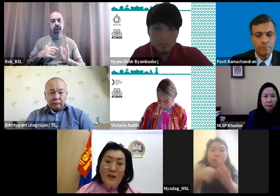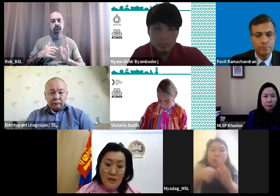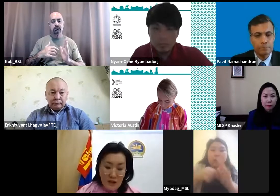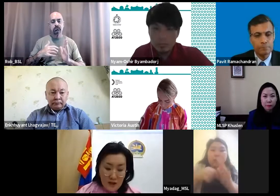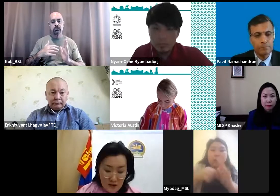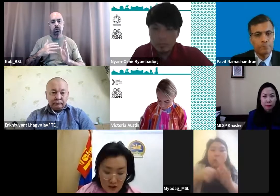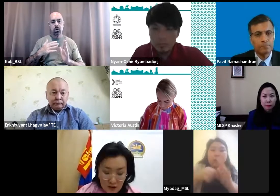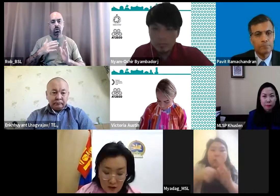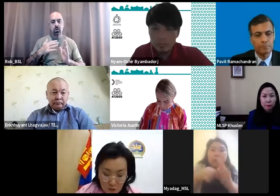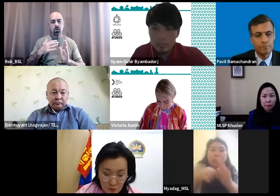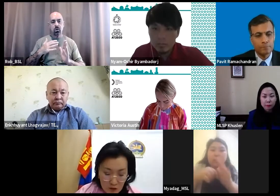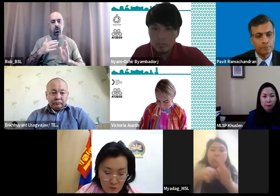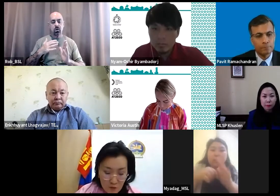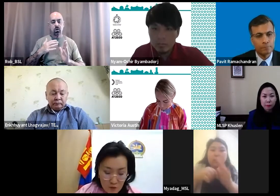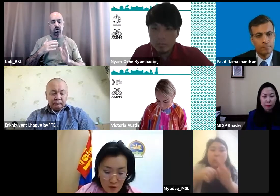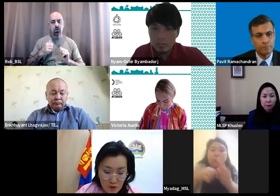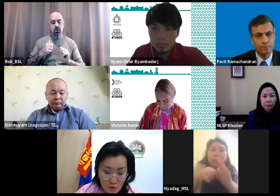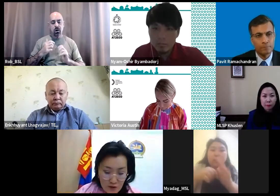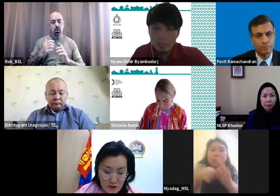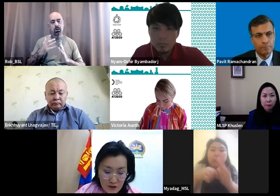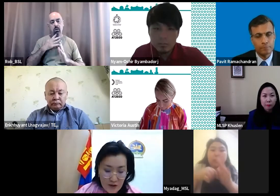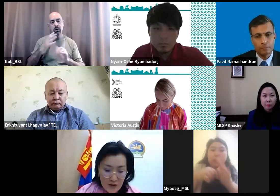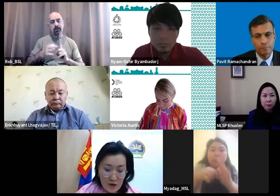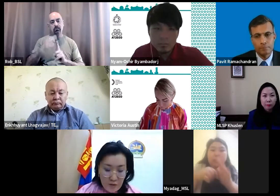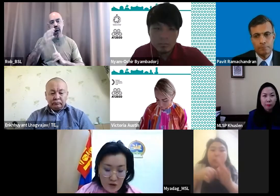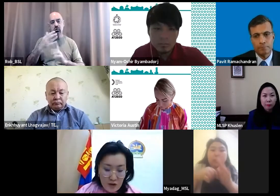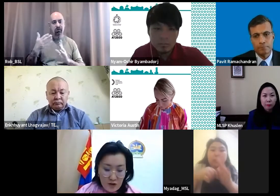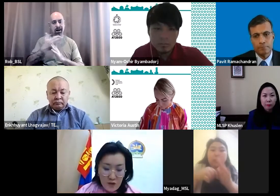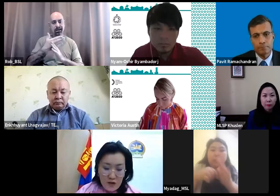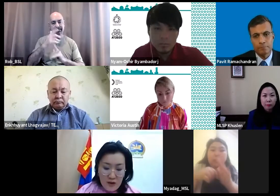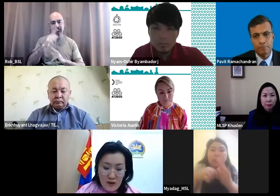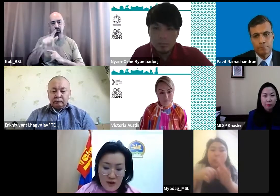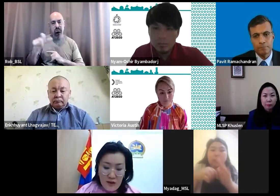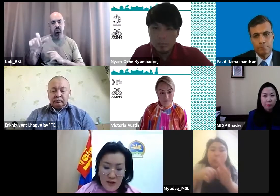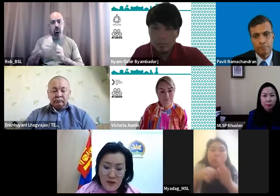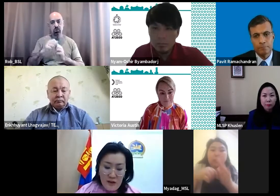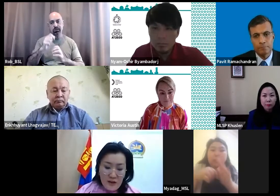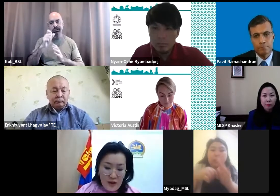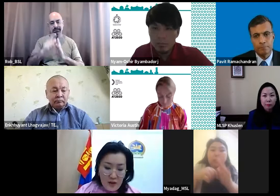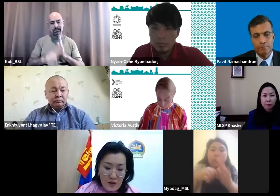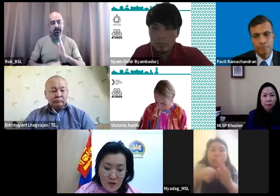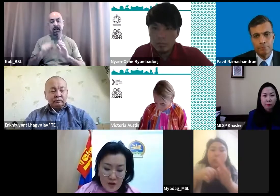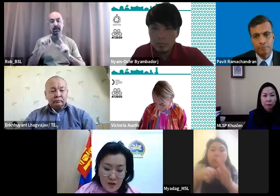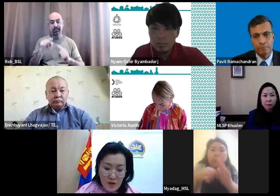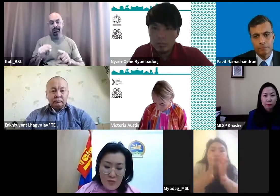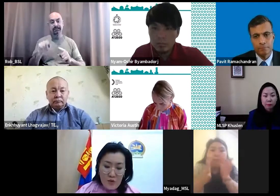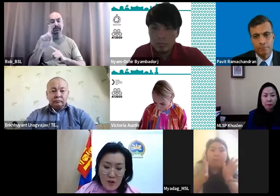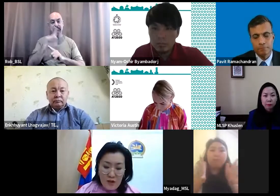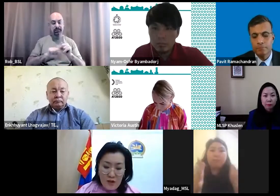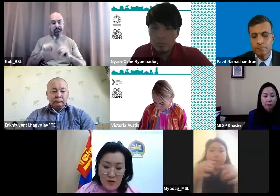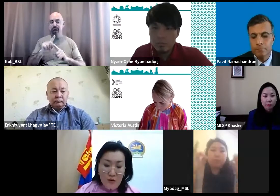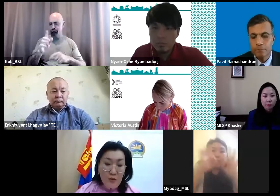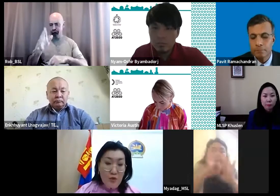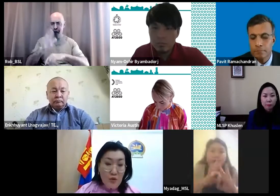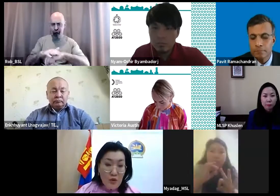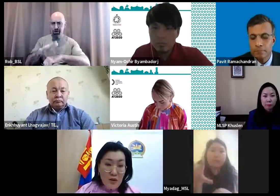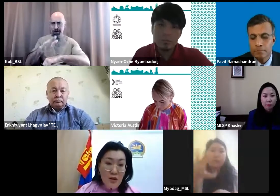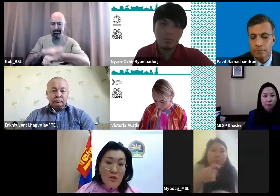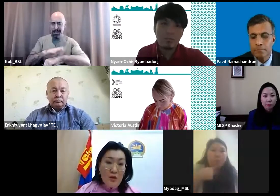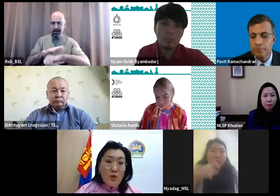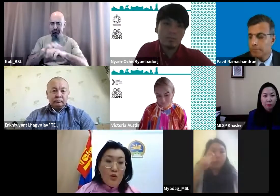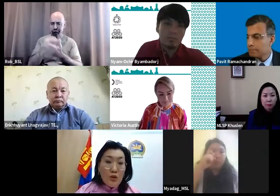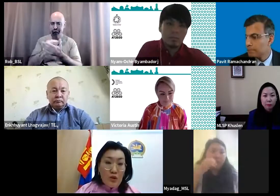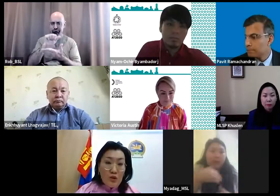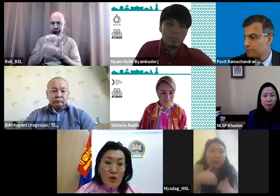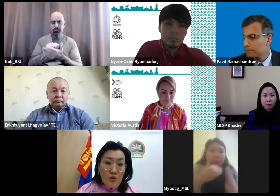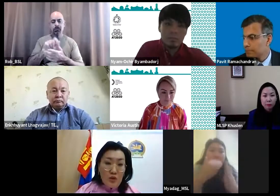байна. Ингээд илүү нуршилгүйгээр та бүхний одоо энэ үнэлгээний тайланд орсон бүхий л одоо зөвлөмжүүдийг